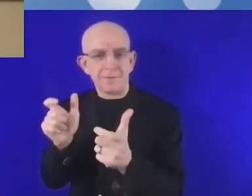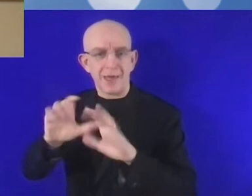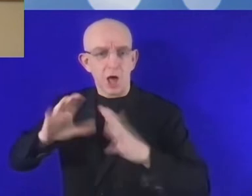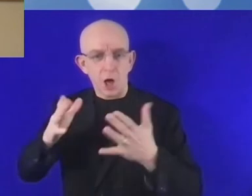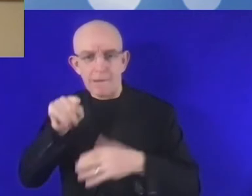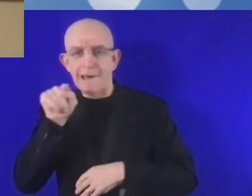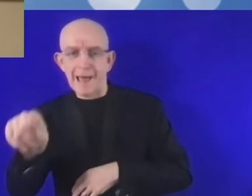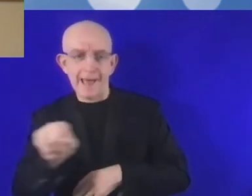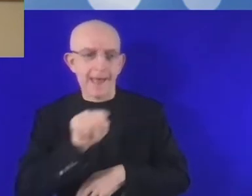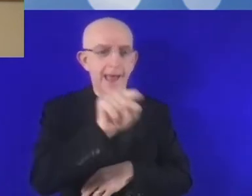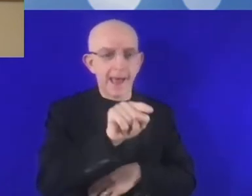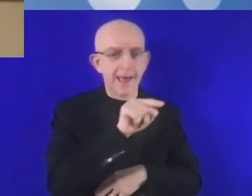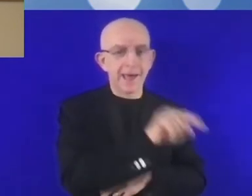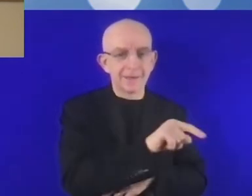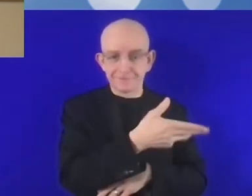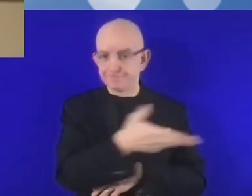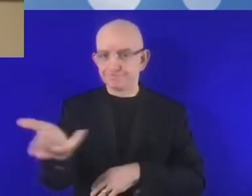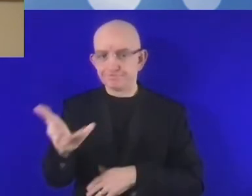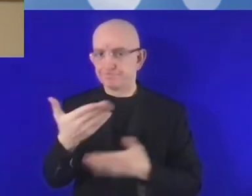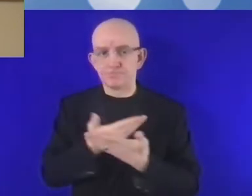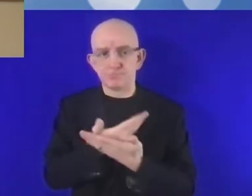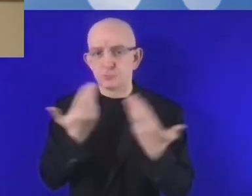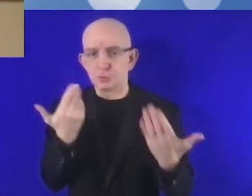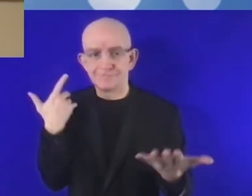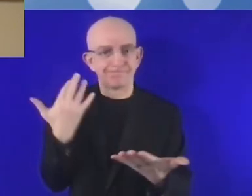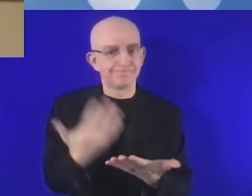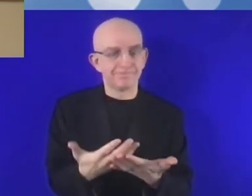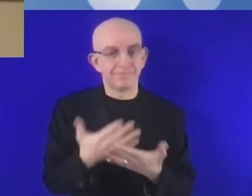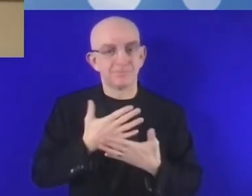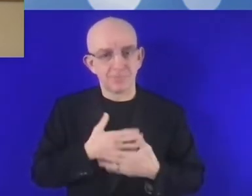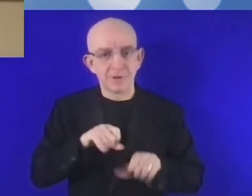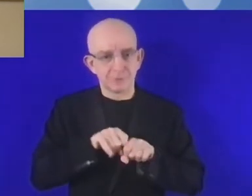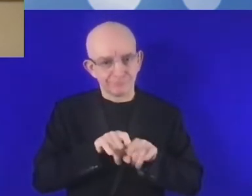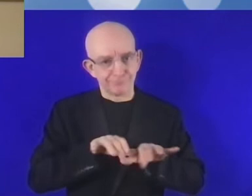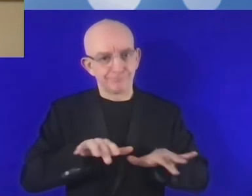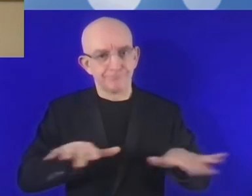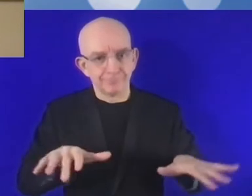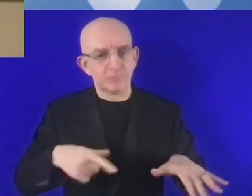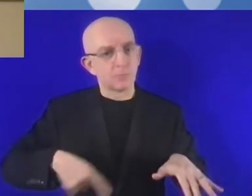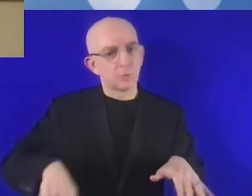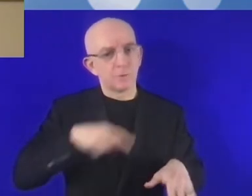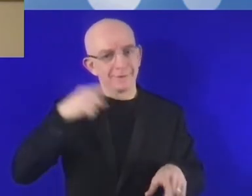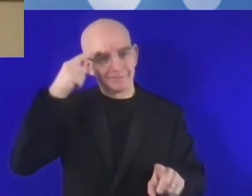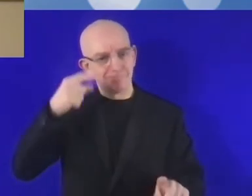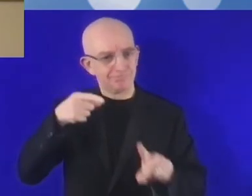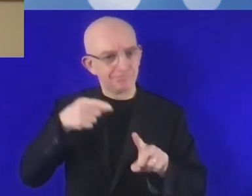هذا العملية، وهنا أن نجد تقنيات بديلة تؤمن